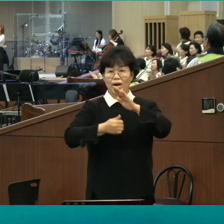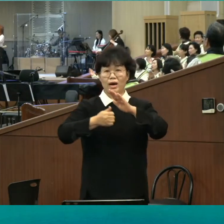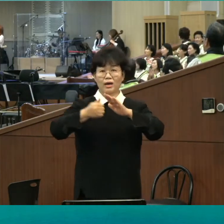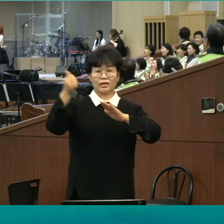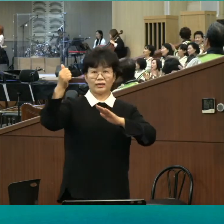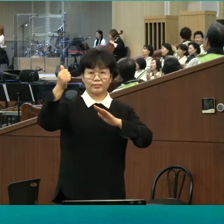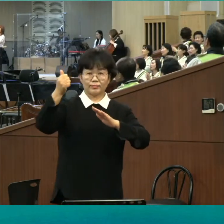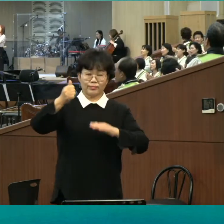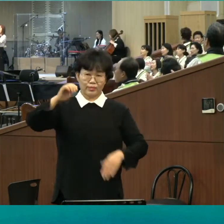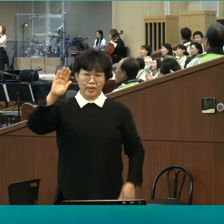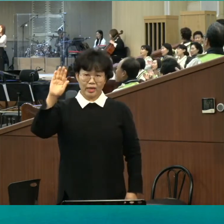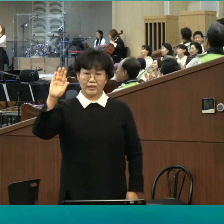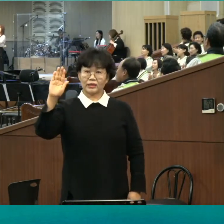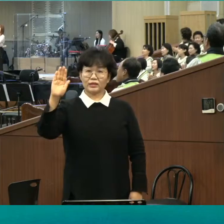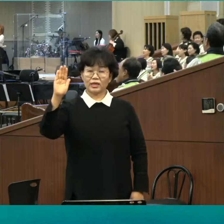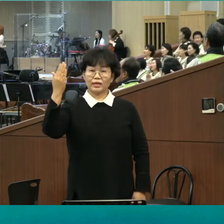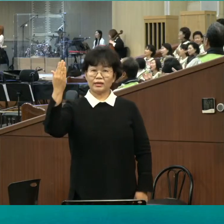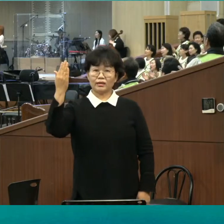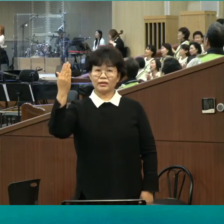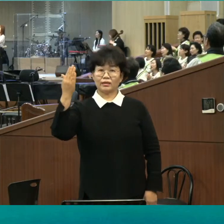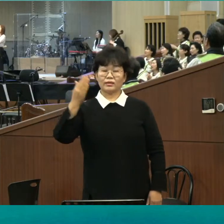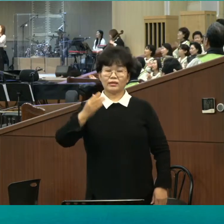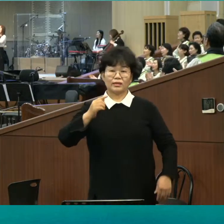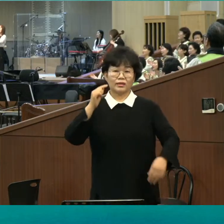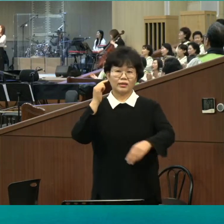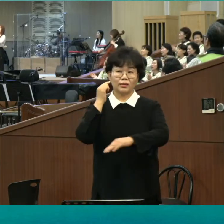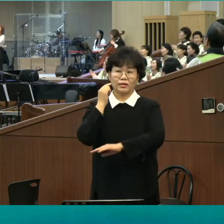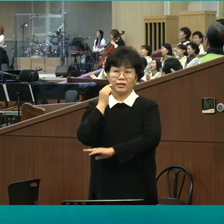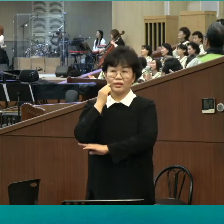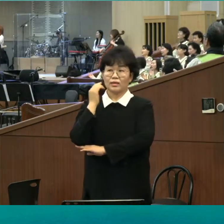선포하시면서 영광 할렐루야.